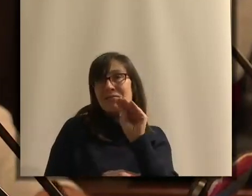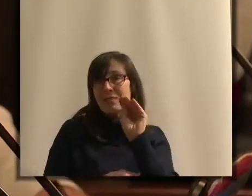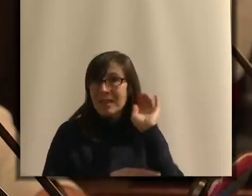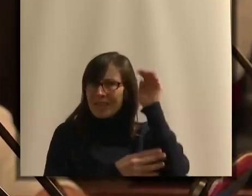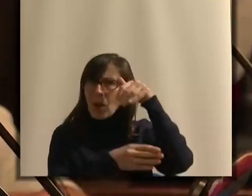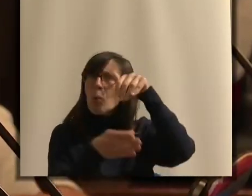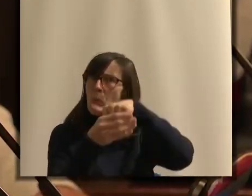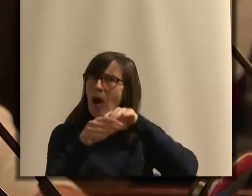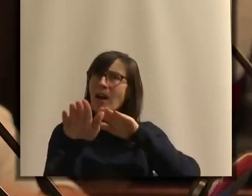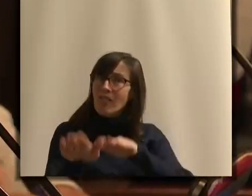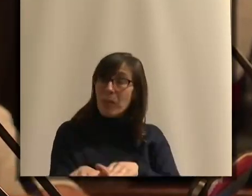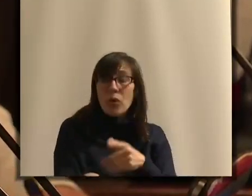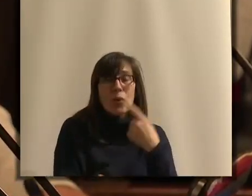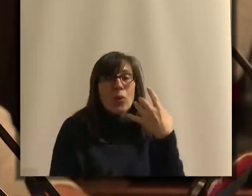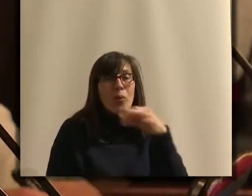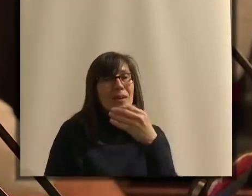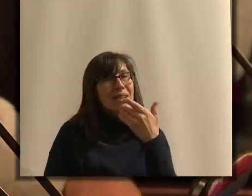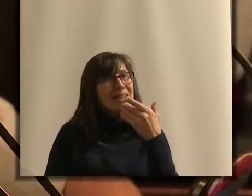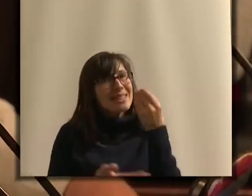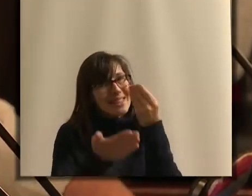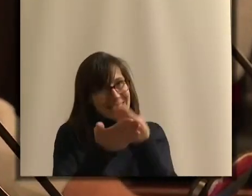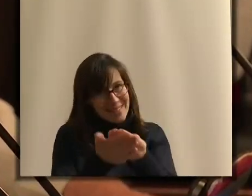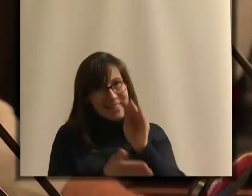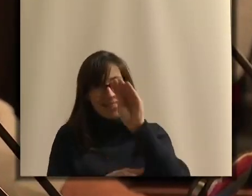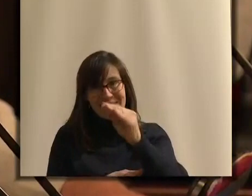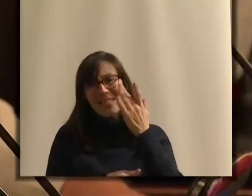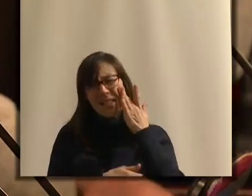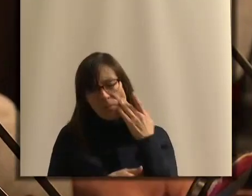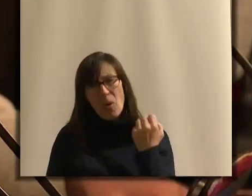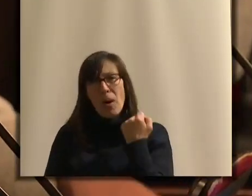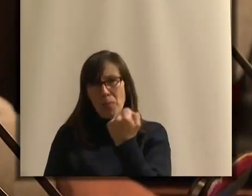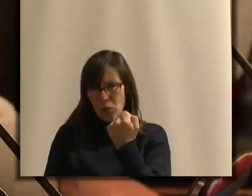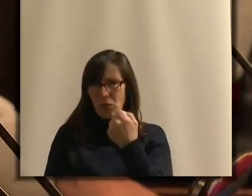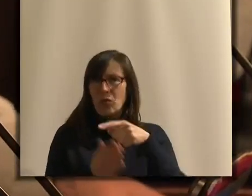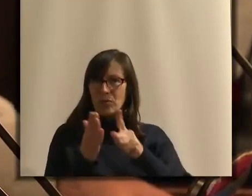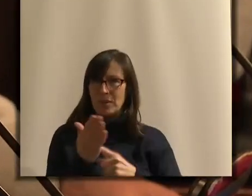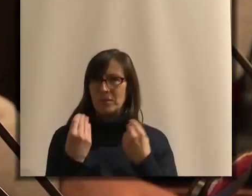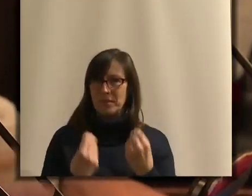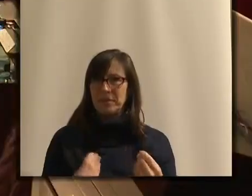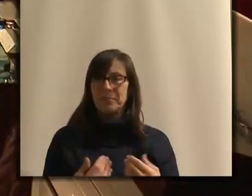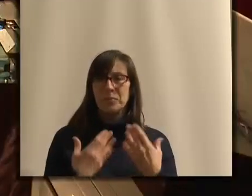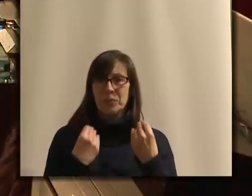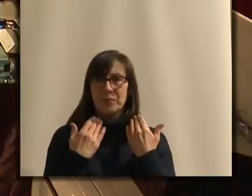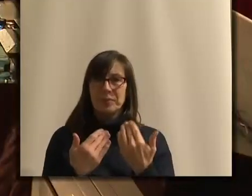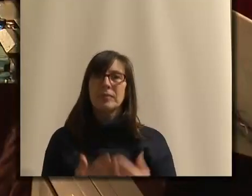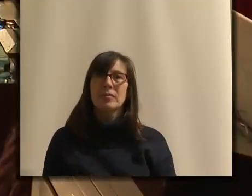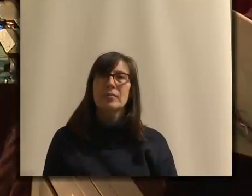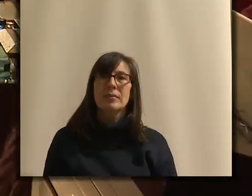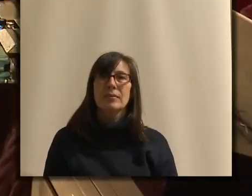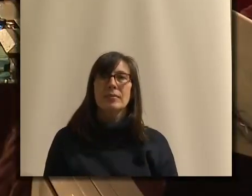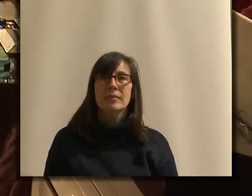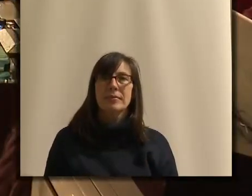evidentment, votarem a favor, però el prec és, sisplau, apostem-hi més. Moltes gràcies. Moltes